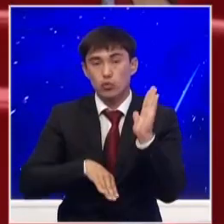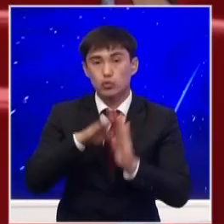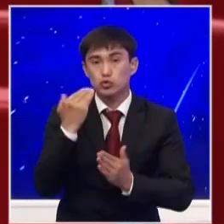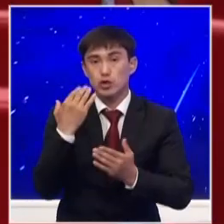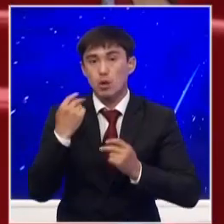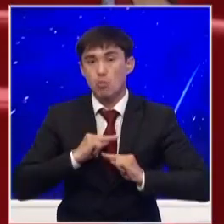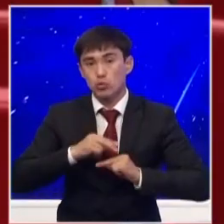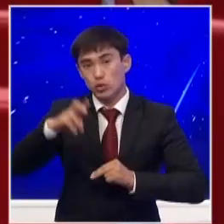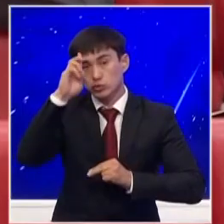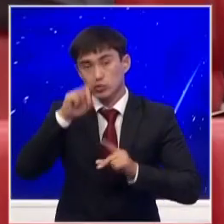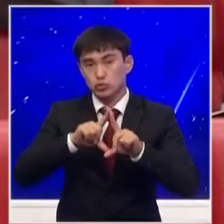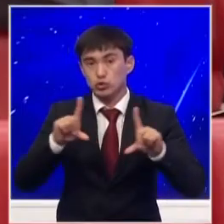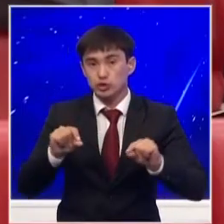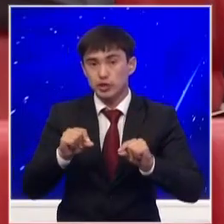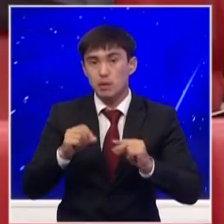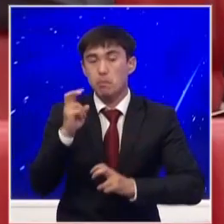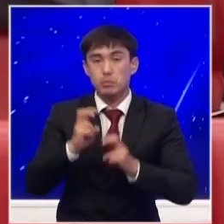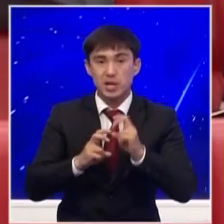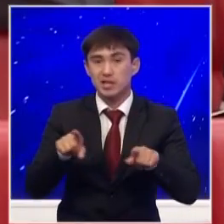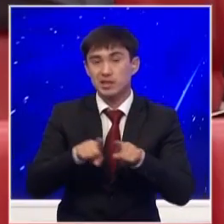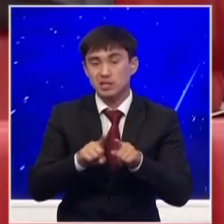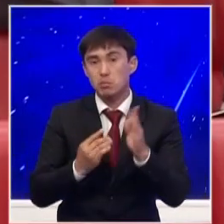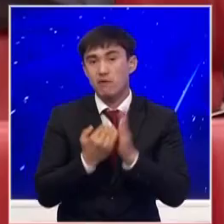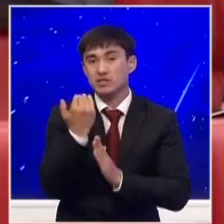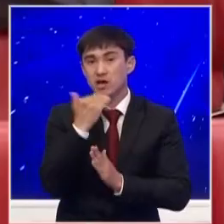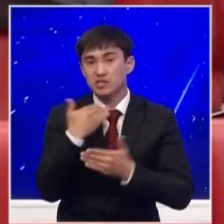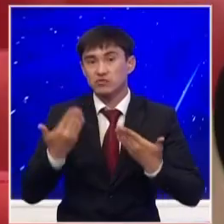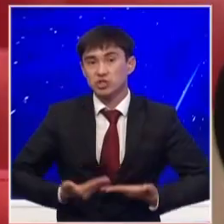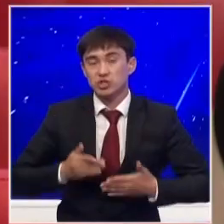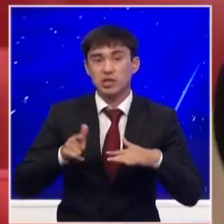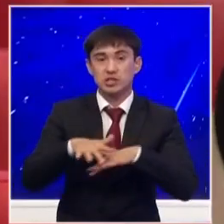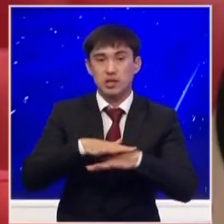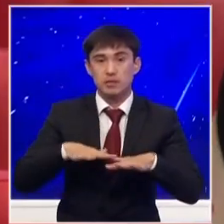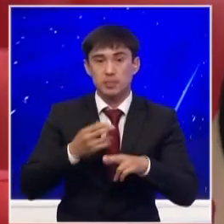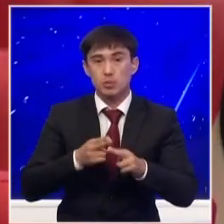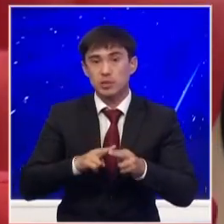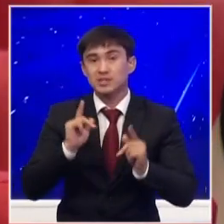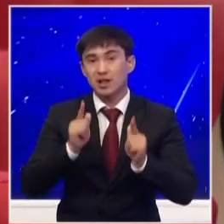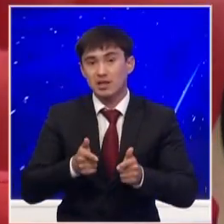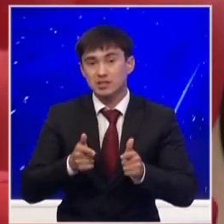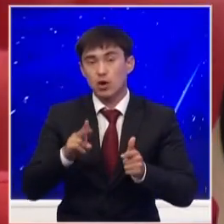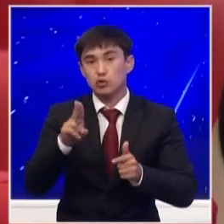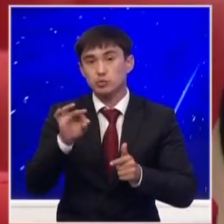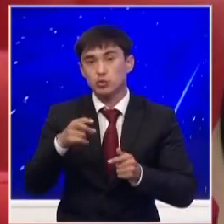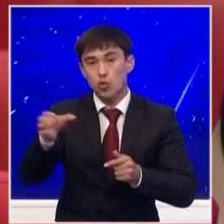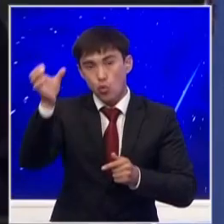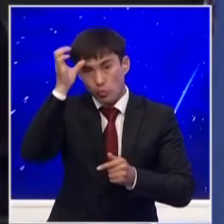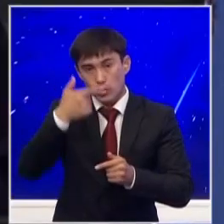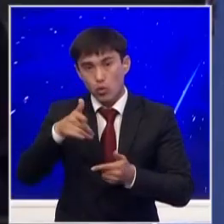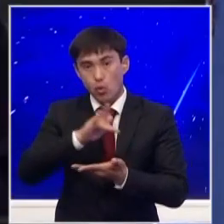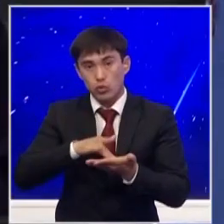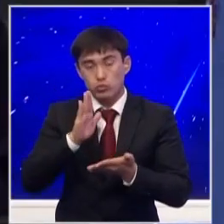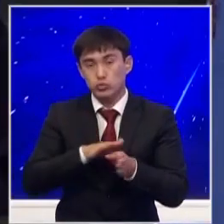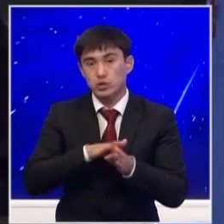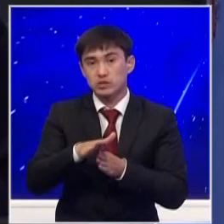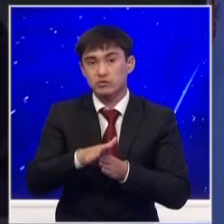работу государственных учреждений, предприятий, также повысит качество жизни населения. Кроме того, согласно концепции «Умный город» будут